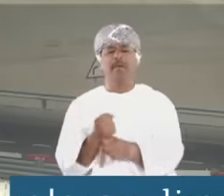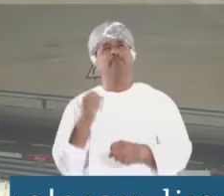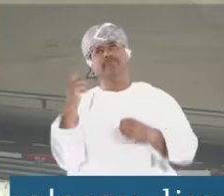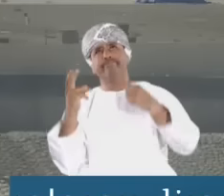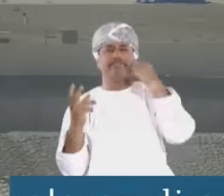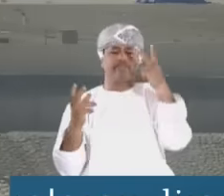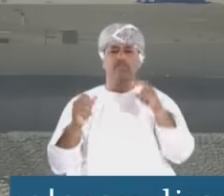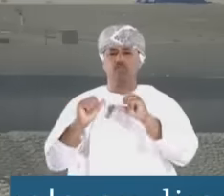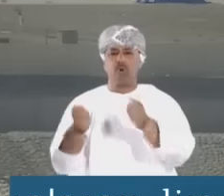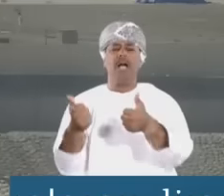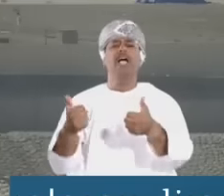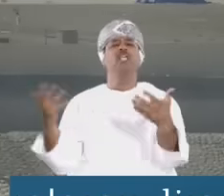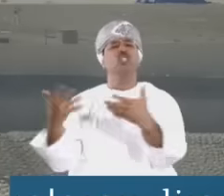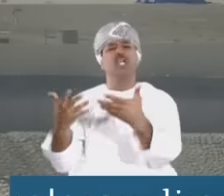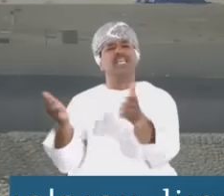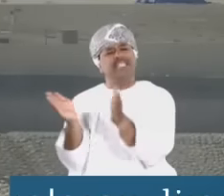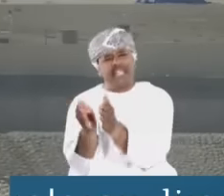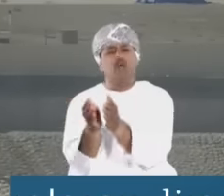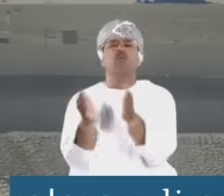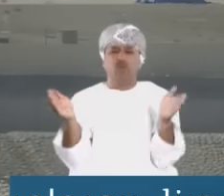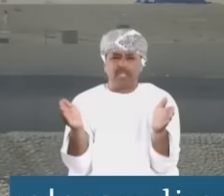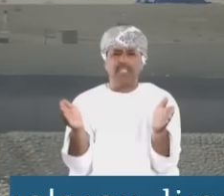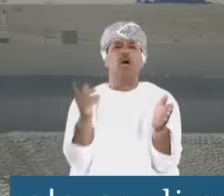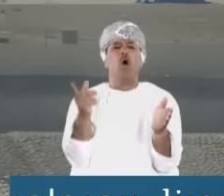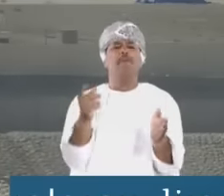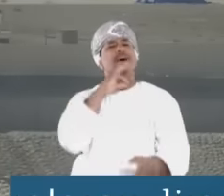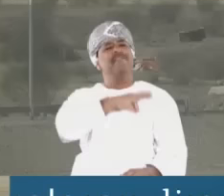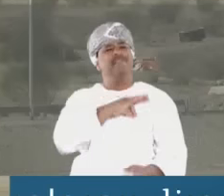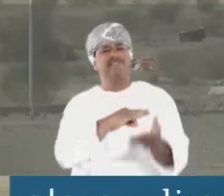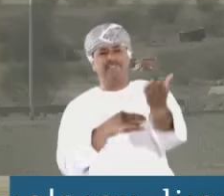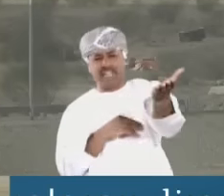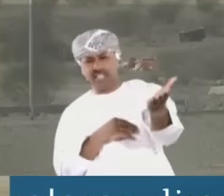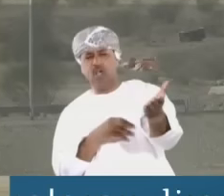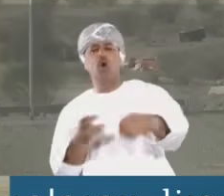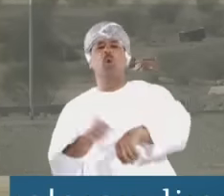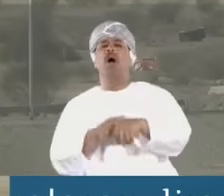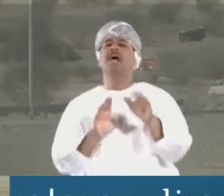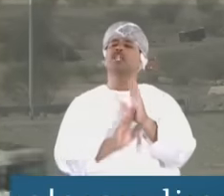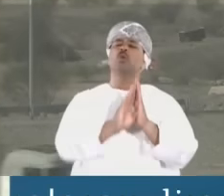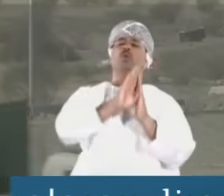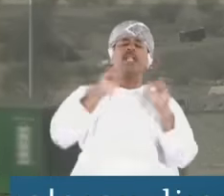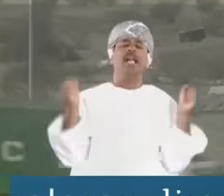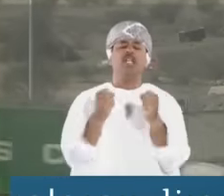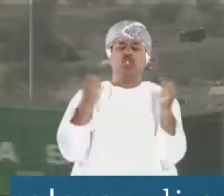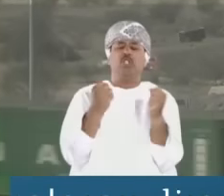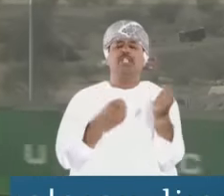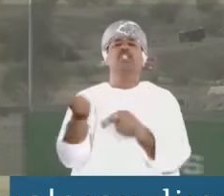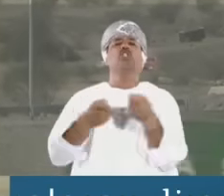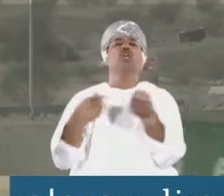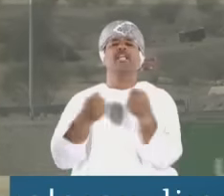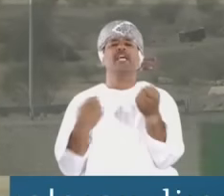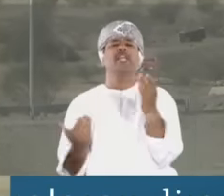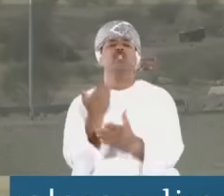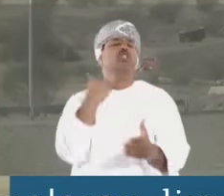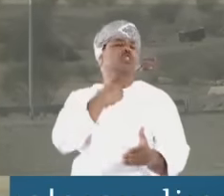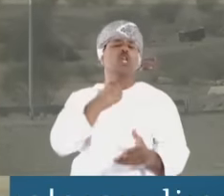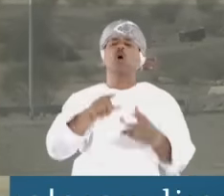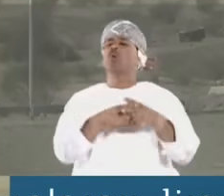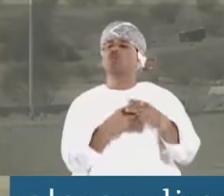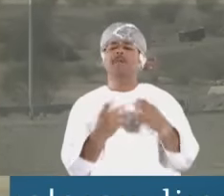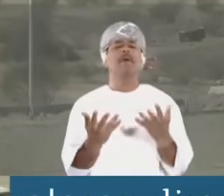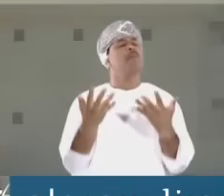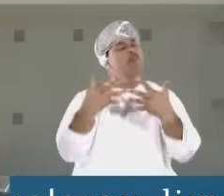والمبادرين من المؤسسات الصغيرة والمتوسطة للاستثمار وتطوير أنشطة تجارية جديدة وصناعات مكملة